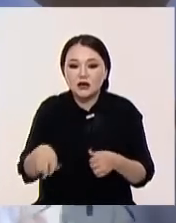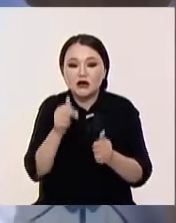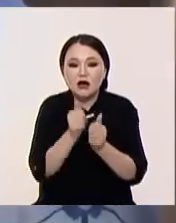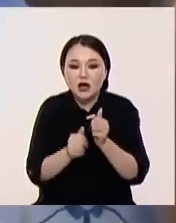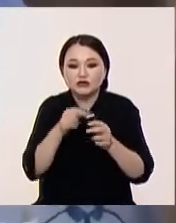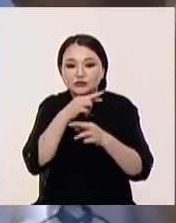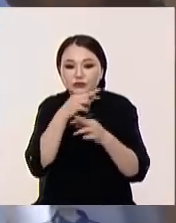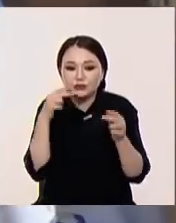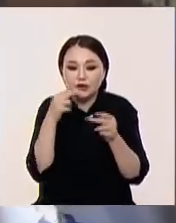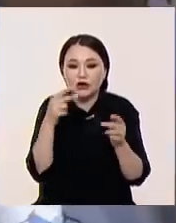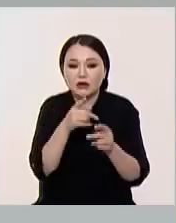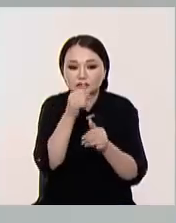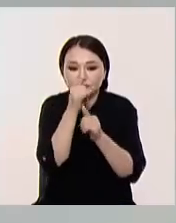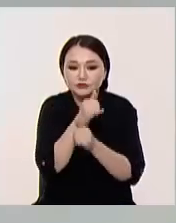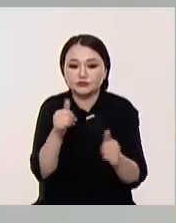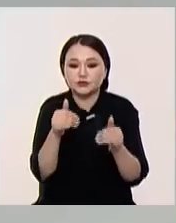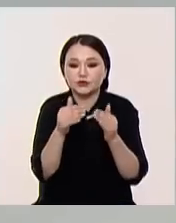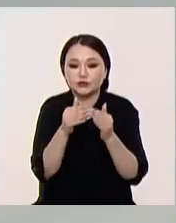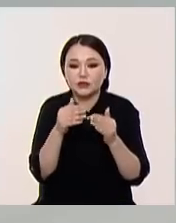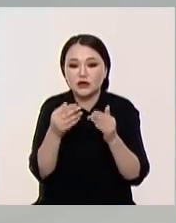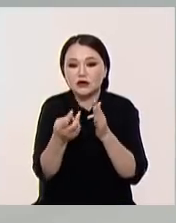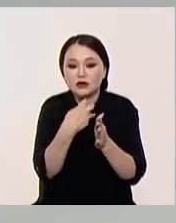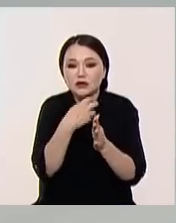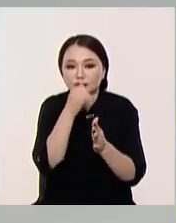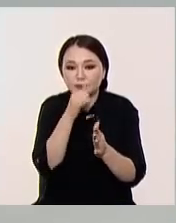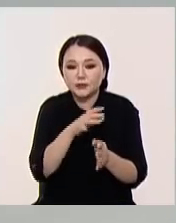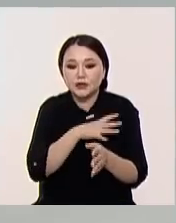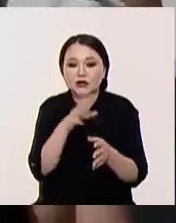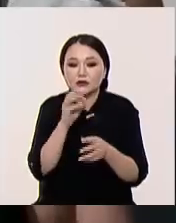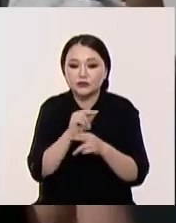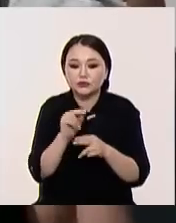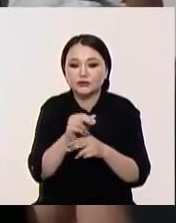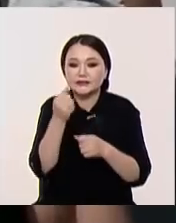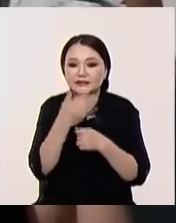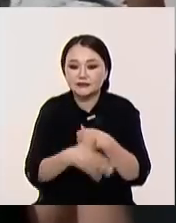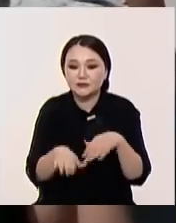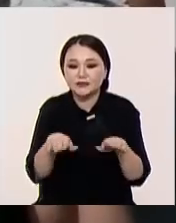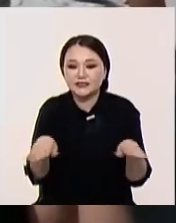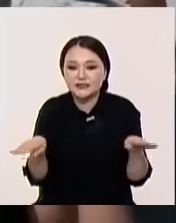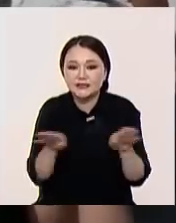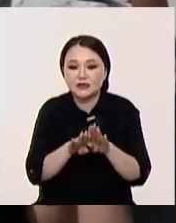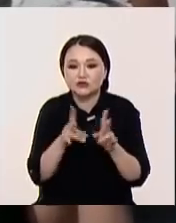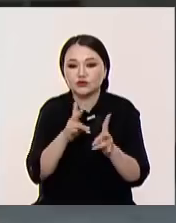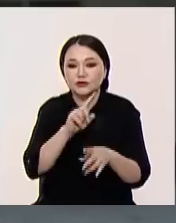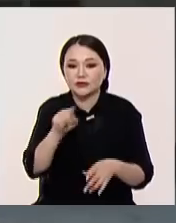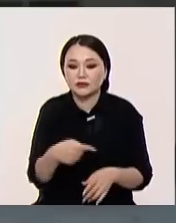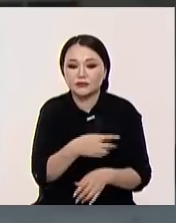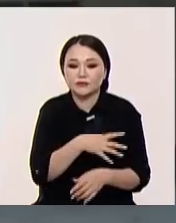нәрсені сылтауратып, оларды ғимаратқа кіргізбей келген. Жиналғандар білім беретін оқу орталығын жауып тастау керек деп талап